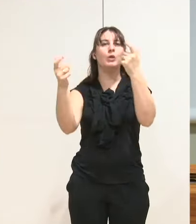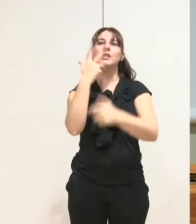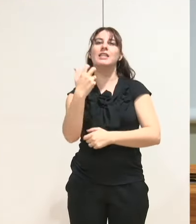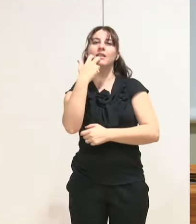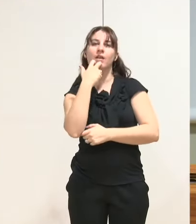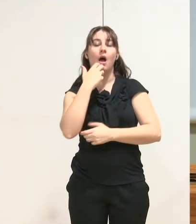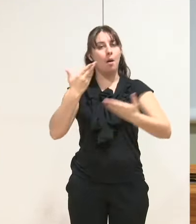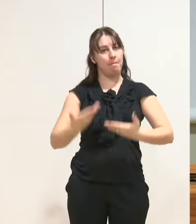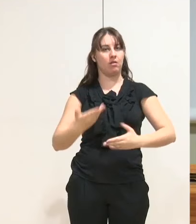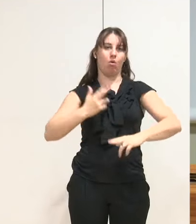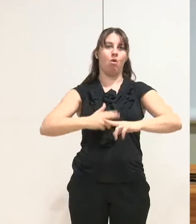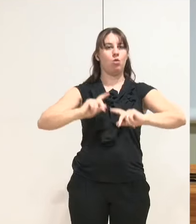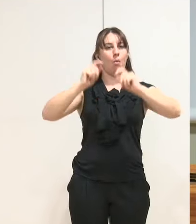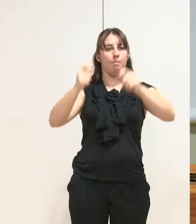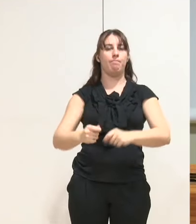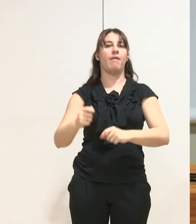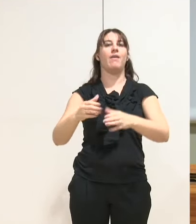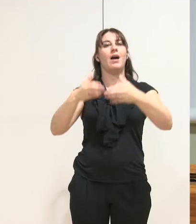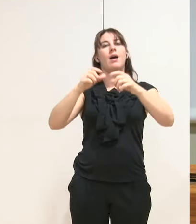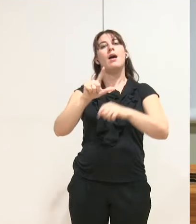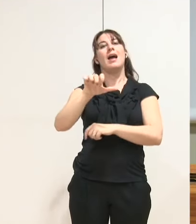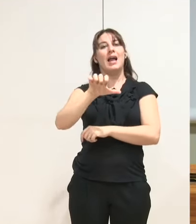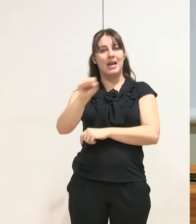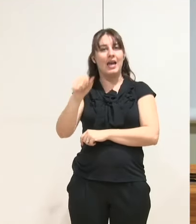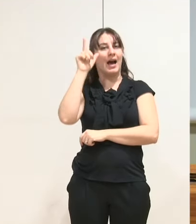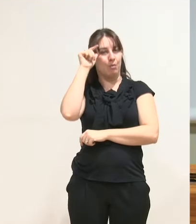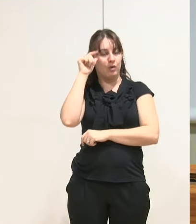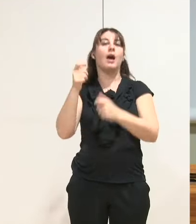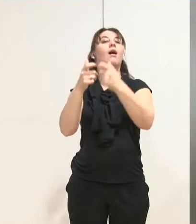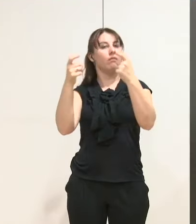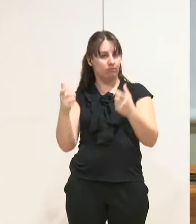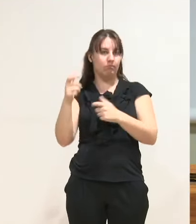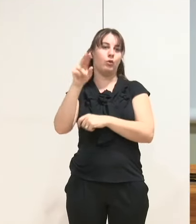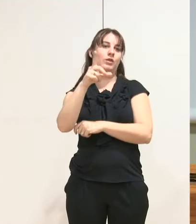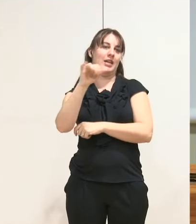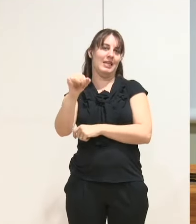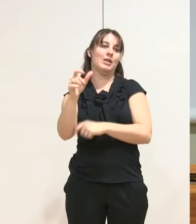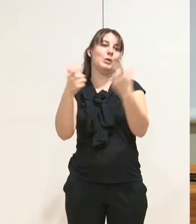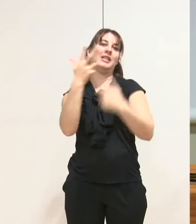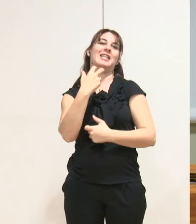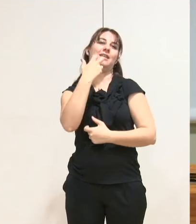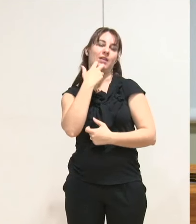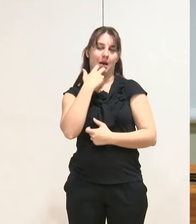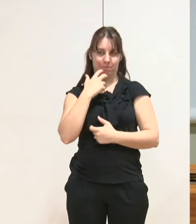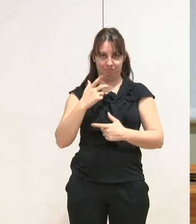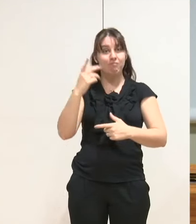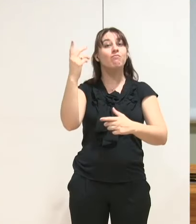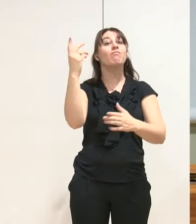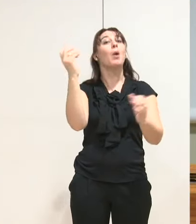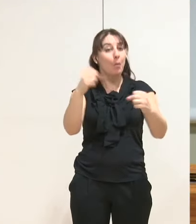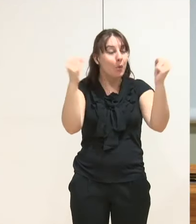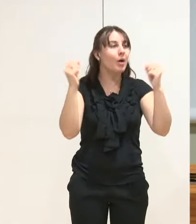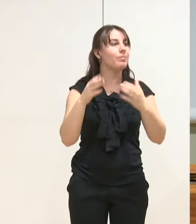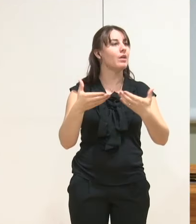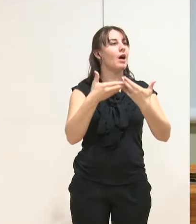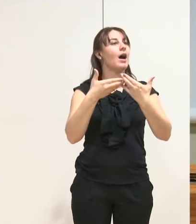s'appellera donc maintenant les républiain UDI société civile euh donc vote pour rassemblement de